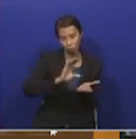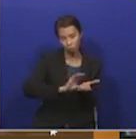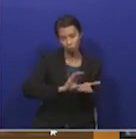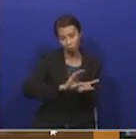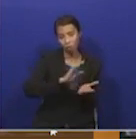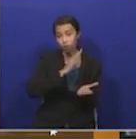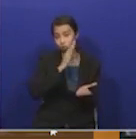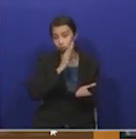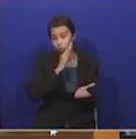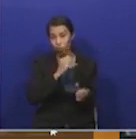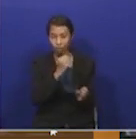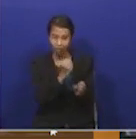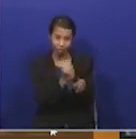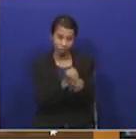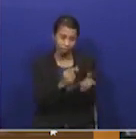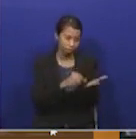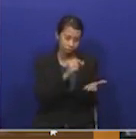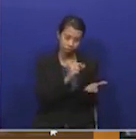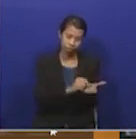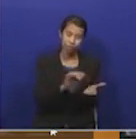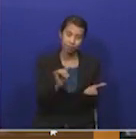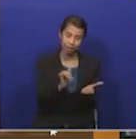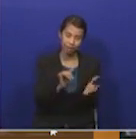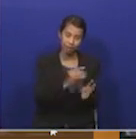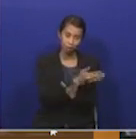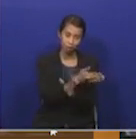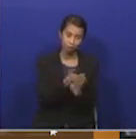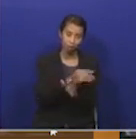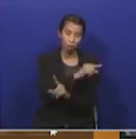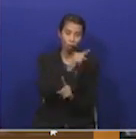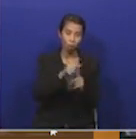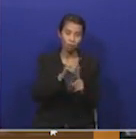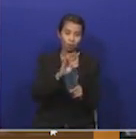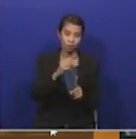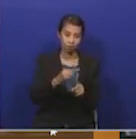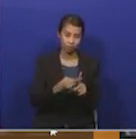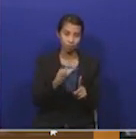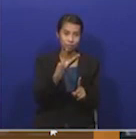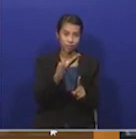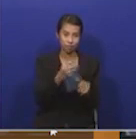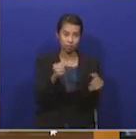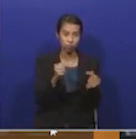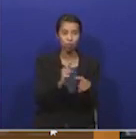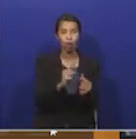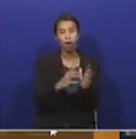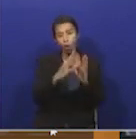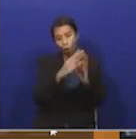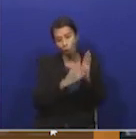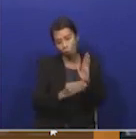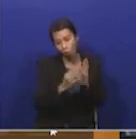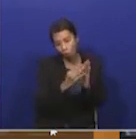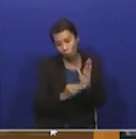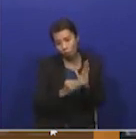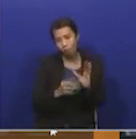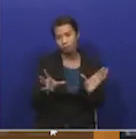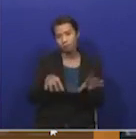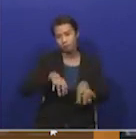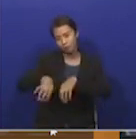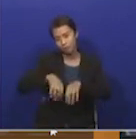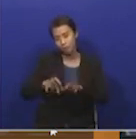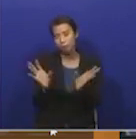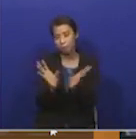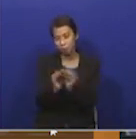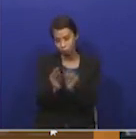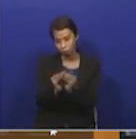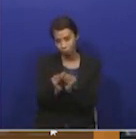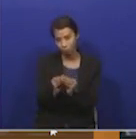ากไม่มีการก่อหนี้ผูกพันภายในวันที่7เมษายนก็คืองบประเภทอบรมสัมมนาการจัดจ้างที่ปรึกษ